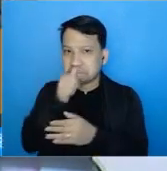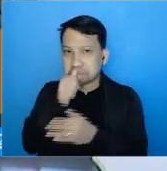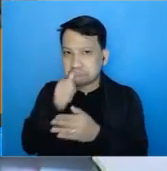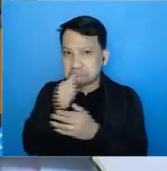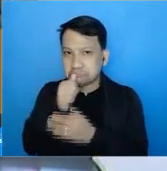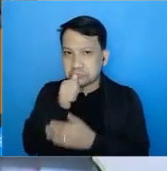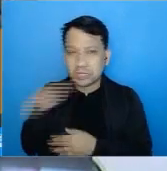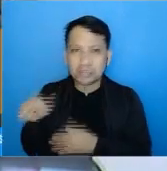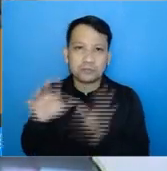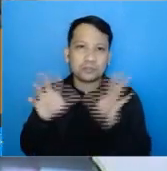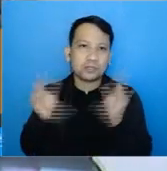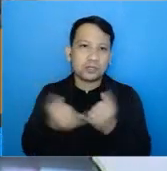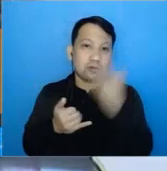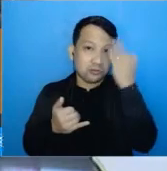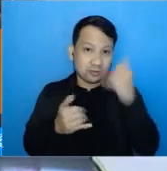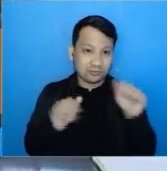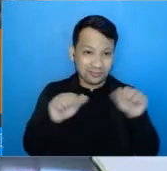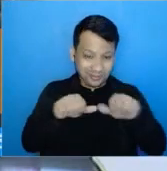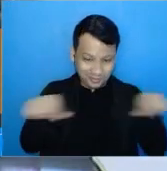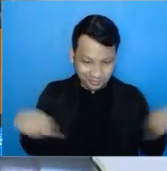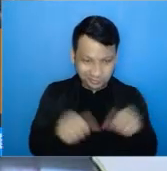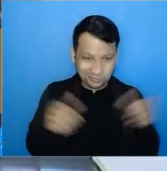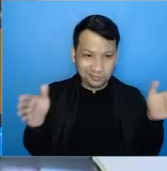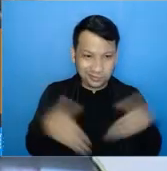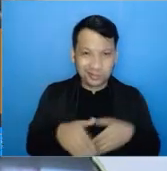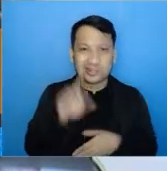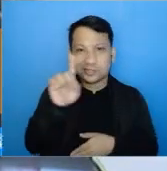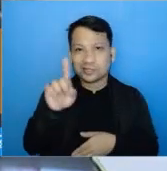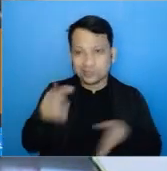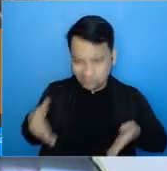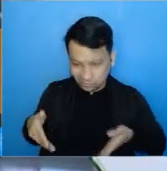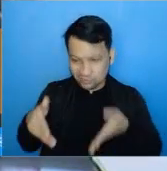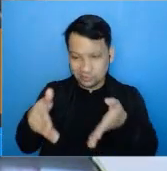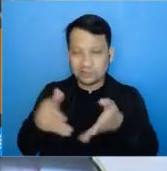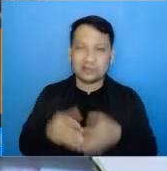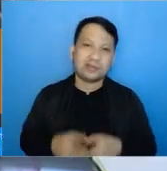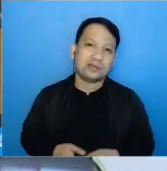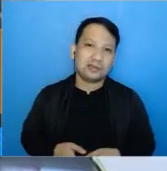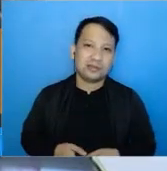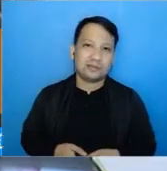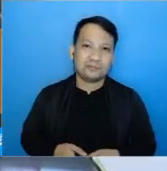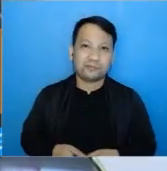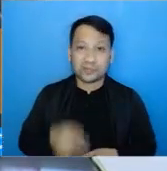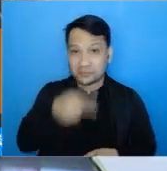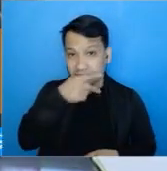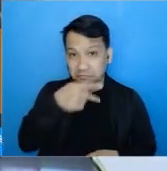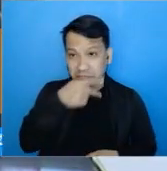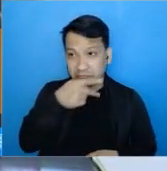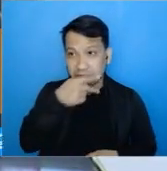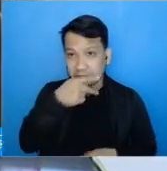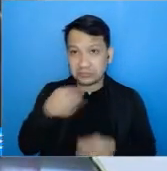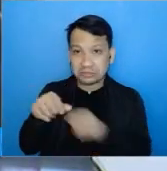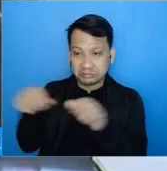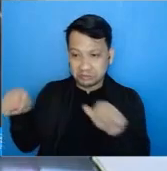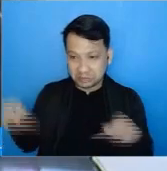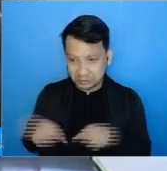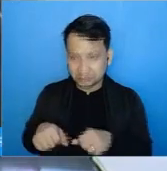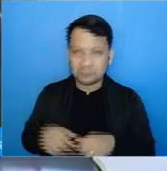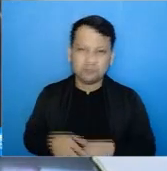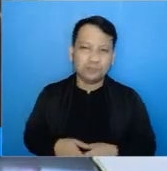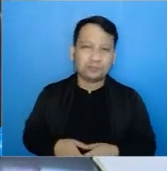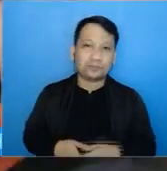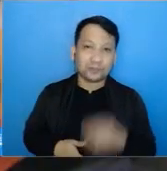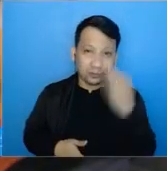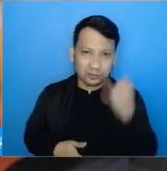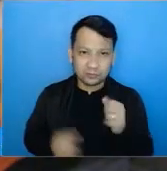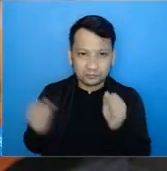ay napakaliit, isa lang yung daanan nila. Private compound sila doon, no? At saka dikit-dikit ang